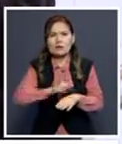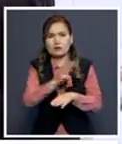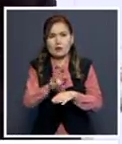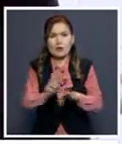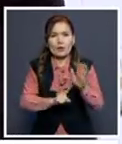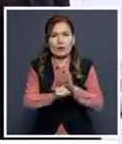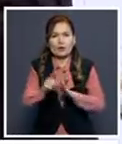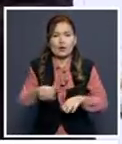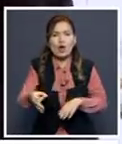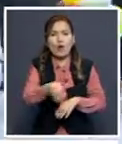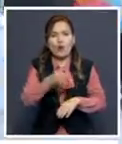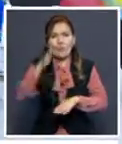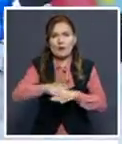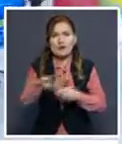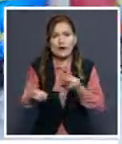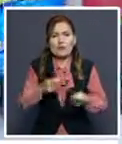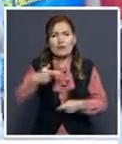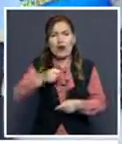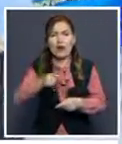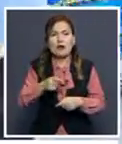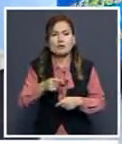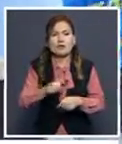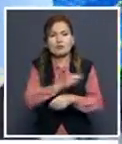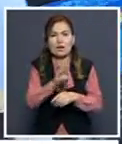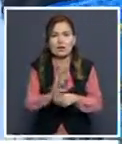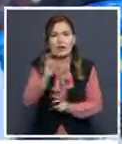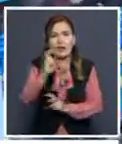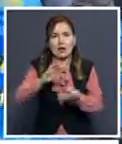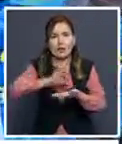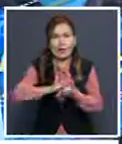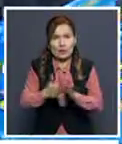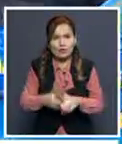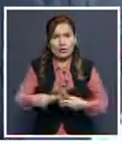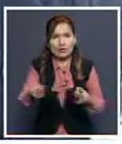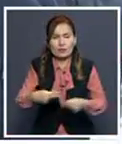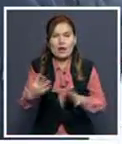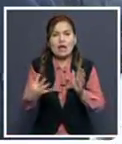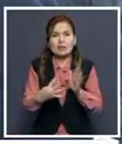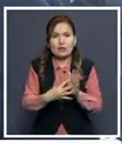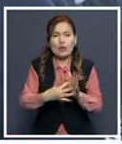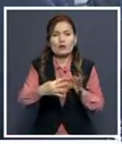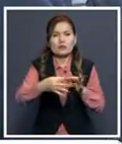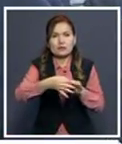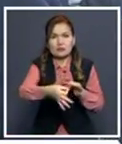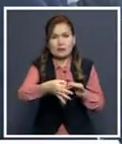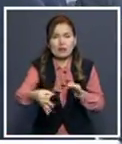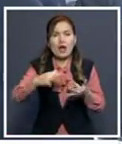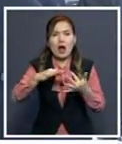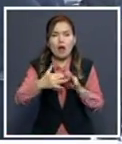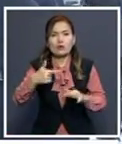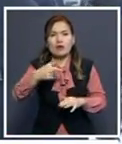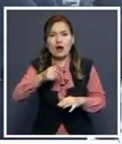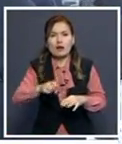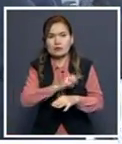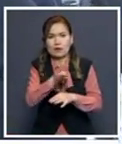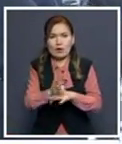жыл бұрын облыс әкімдігі газ таратушы компаниямен меморандумға қол қойған еді. Соған сәйкес 9 елді мекен табиғи газбен қамтылуы тиіс